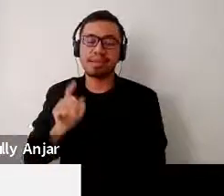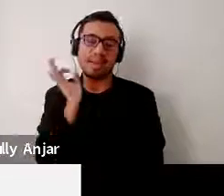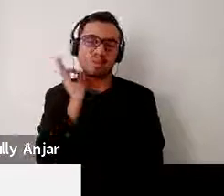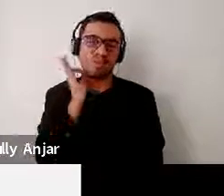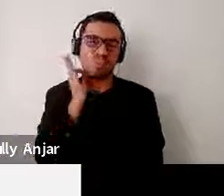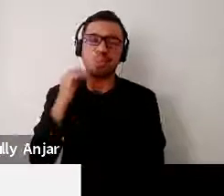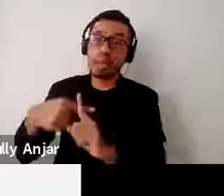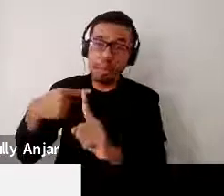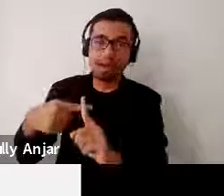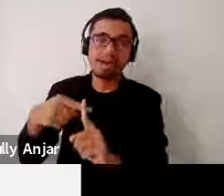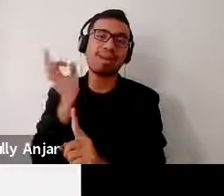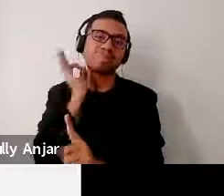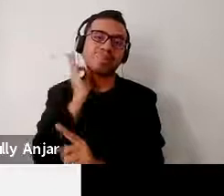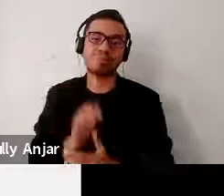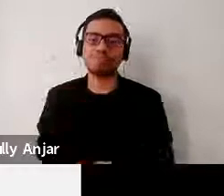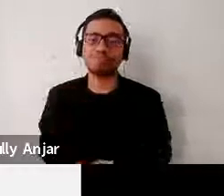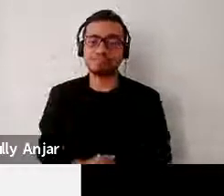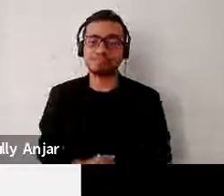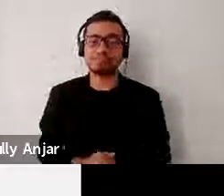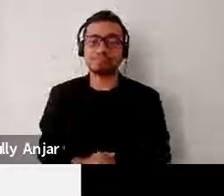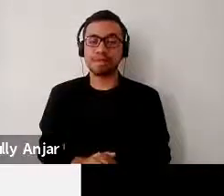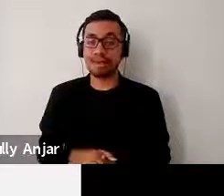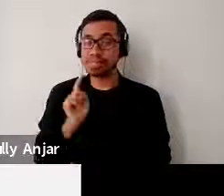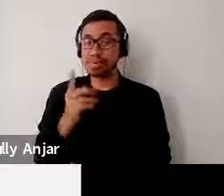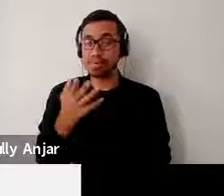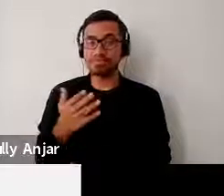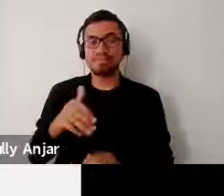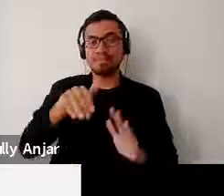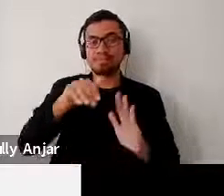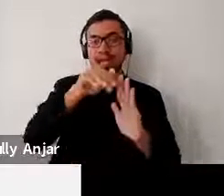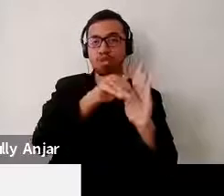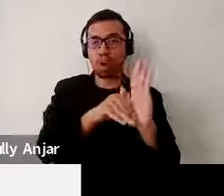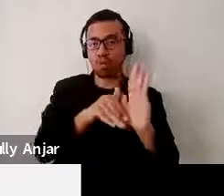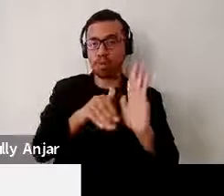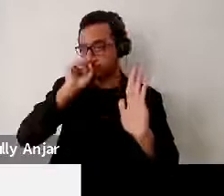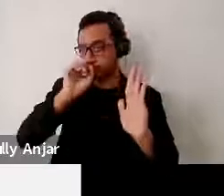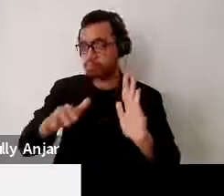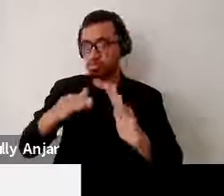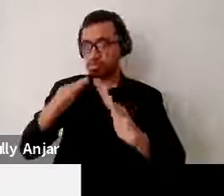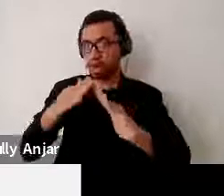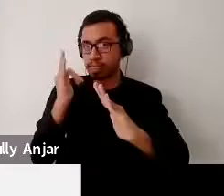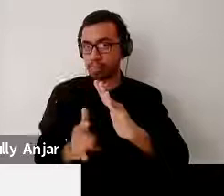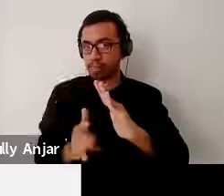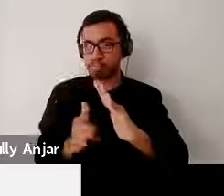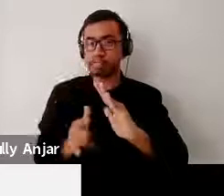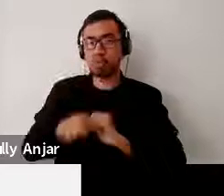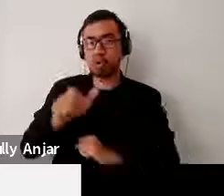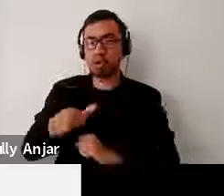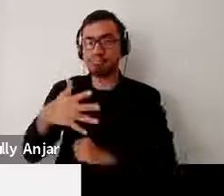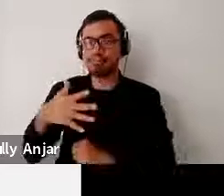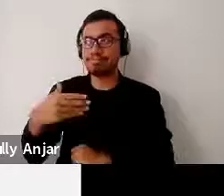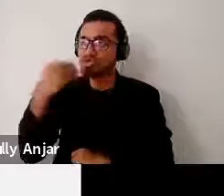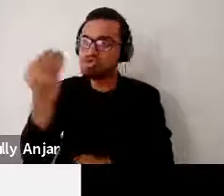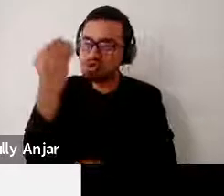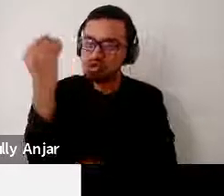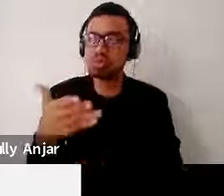tambahan. Jadi dengan adanya kebijakan untuk tetap di rumah, mobilitasnya menjadi semakin terbatas, kemudian juga mungkin mereka